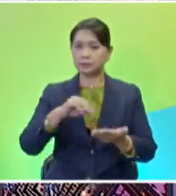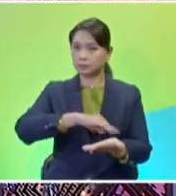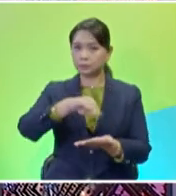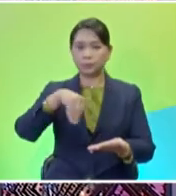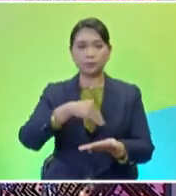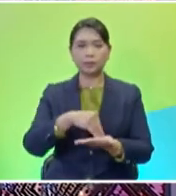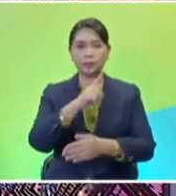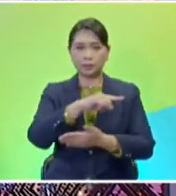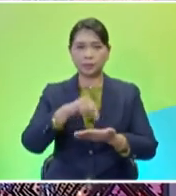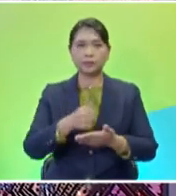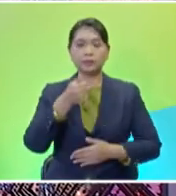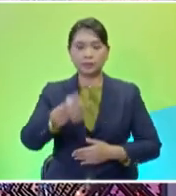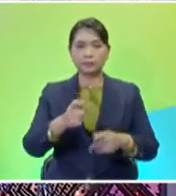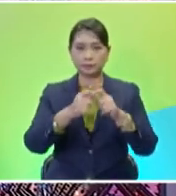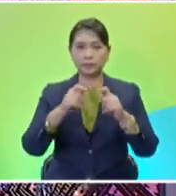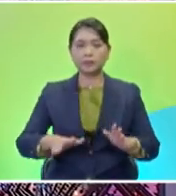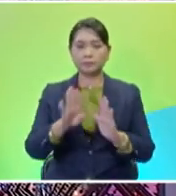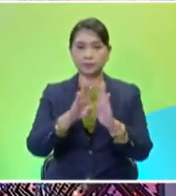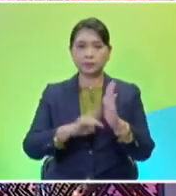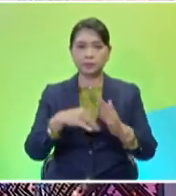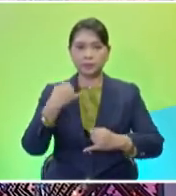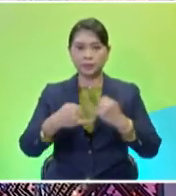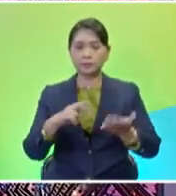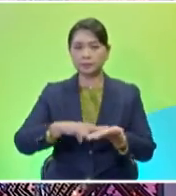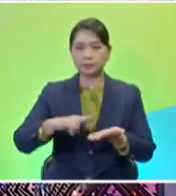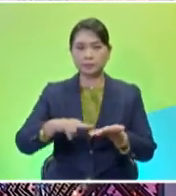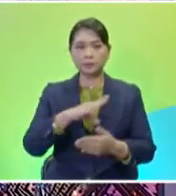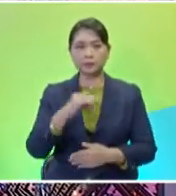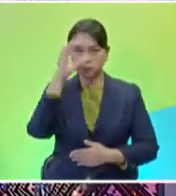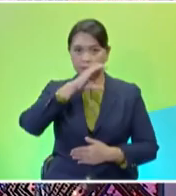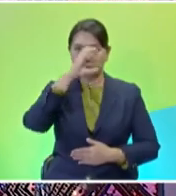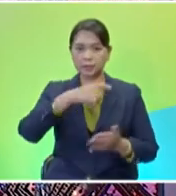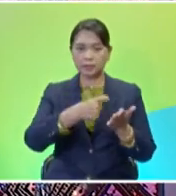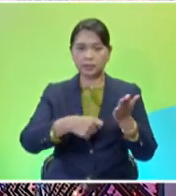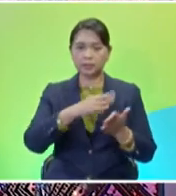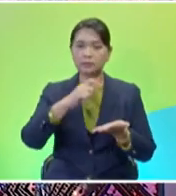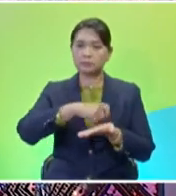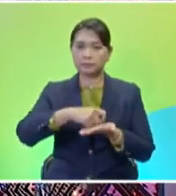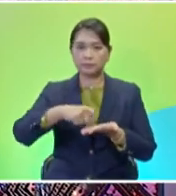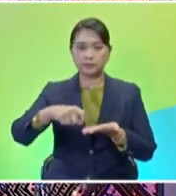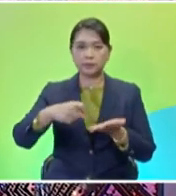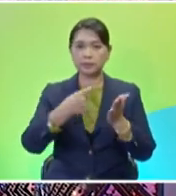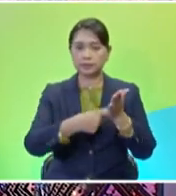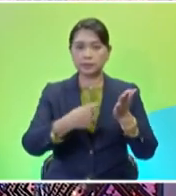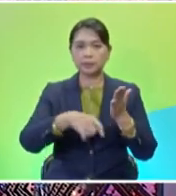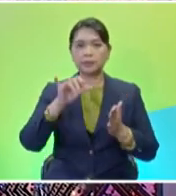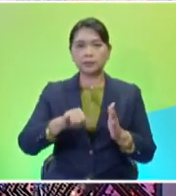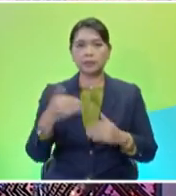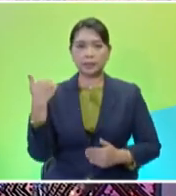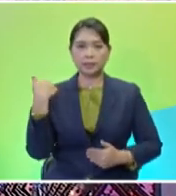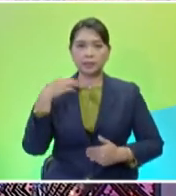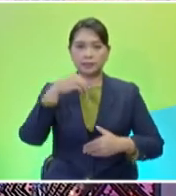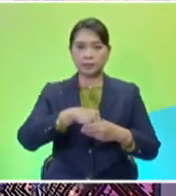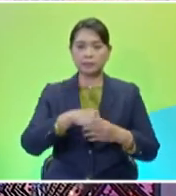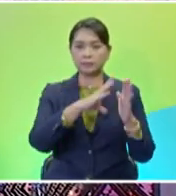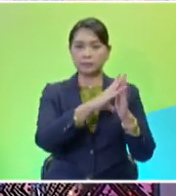Seharusnya anda telah berjaya membaca mencari nilai dan juga menyatakan nilai yang terdapat di